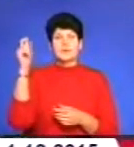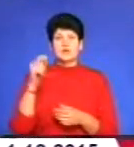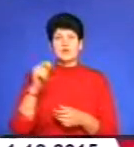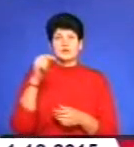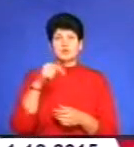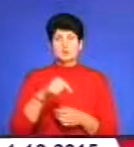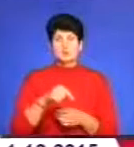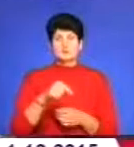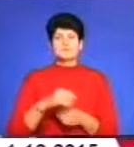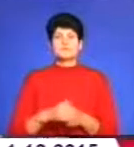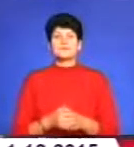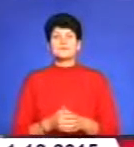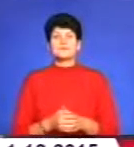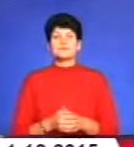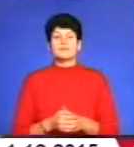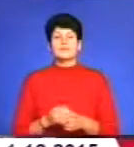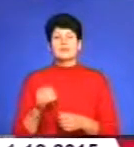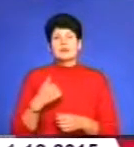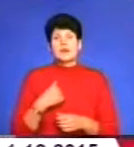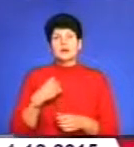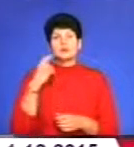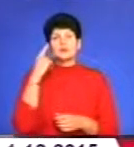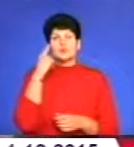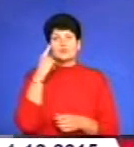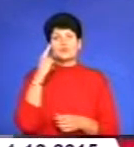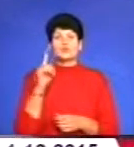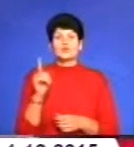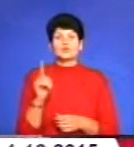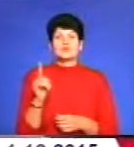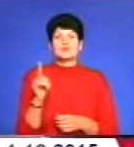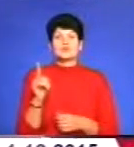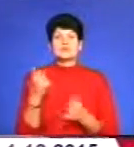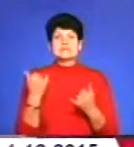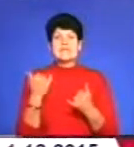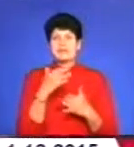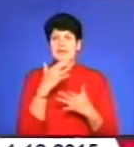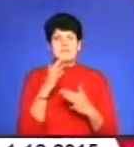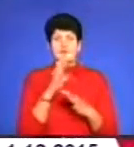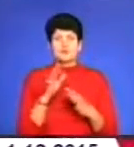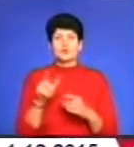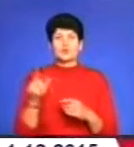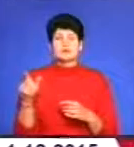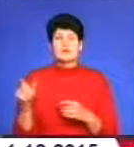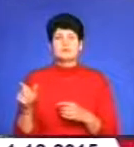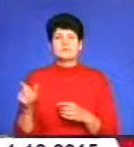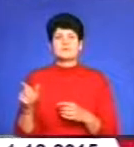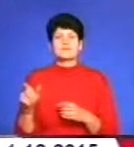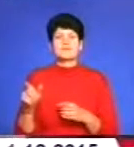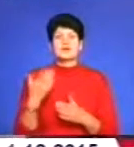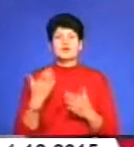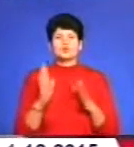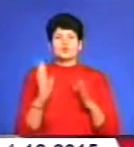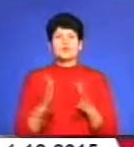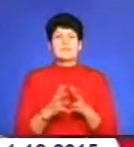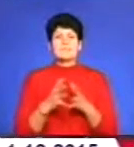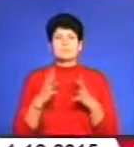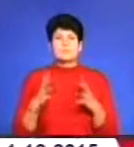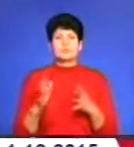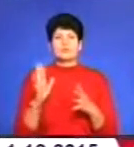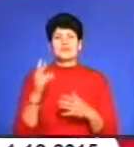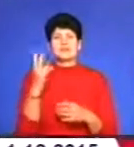сюди. Ну, і я думаю, що зараз небагато людей, але якщо буде більше, то буде